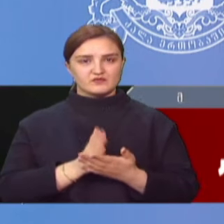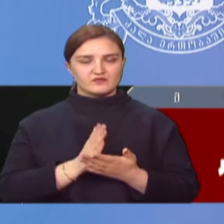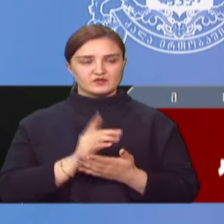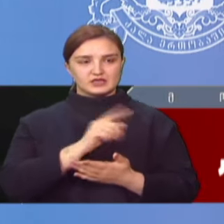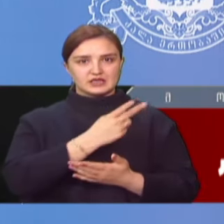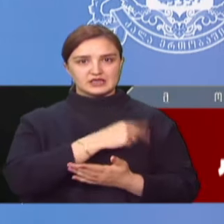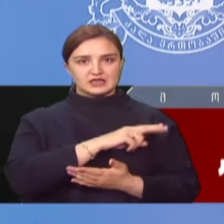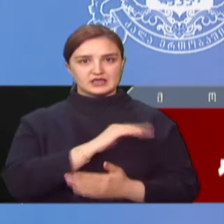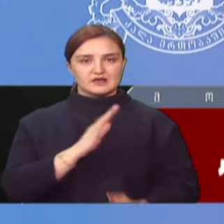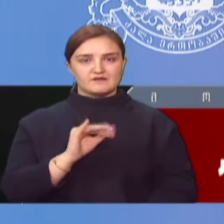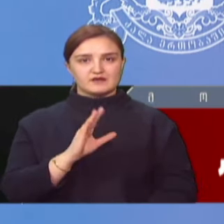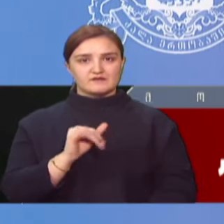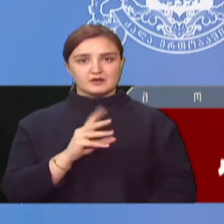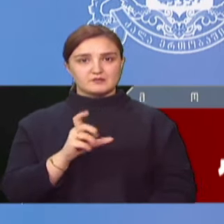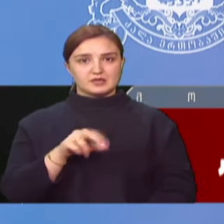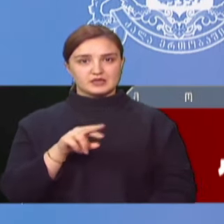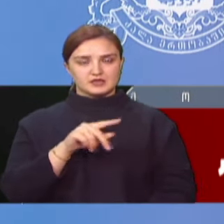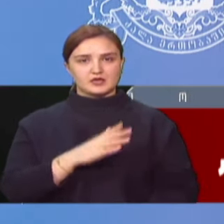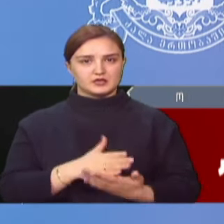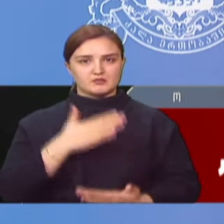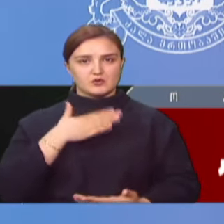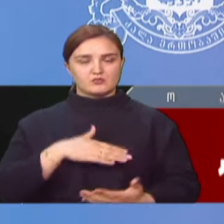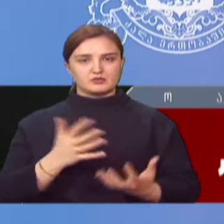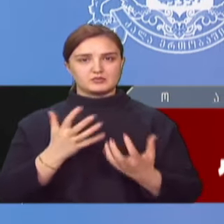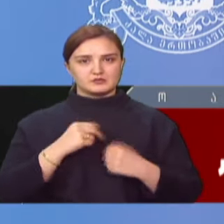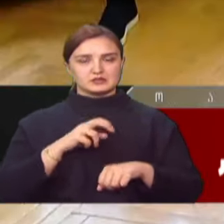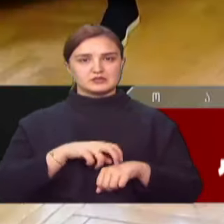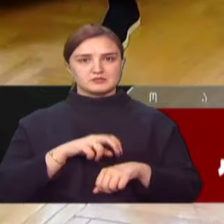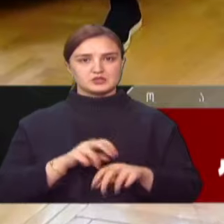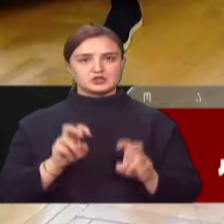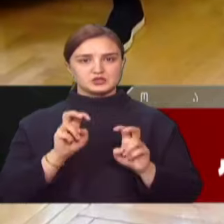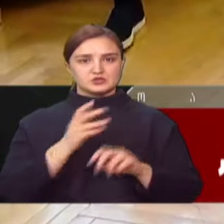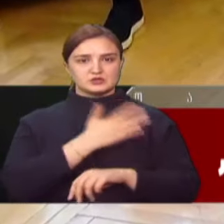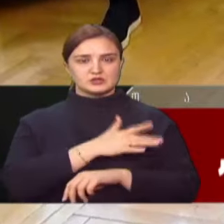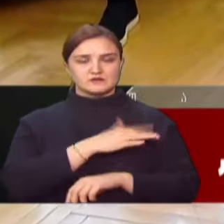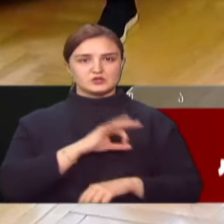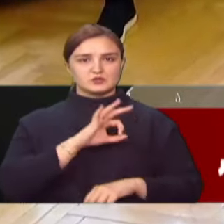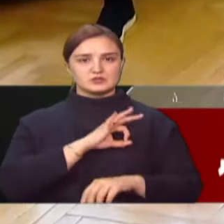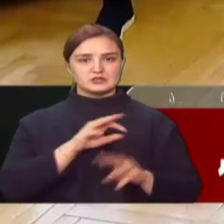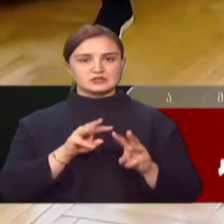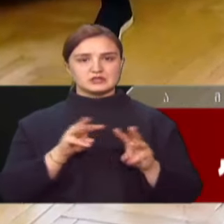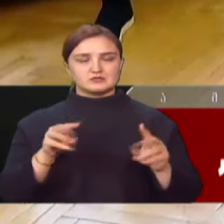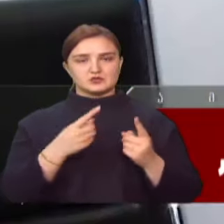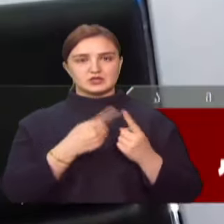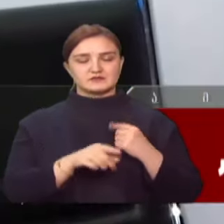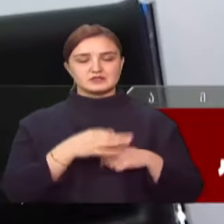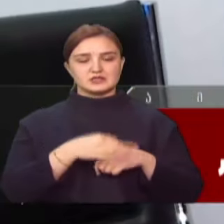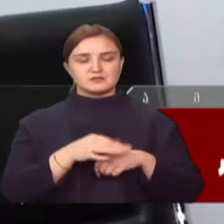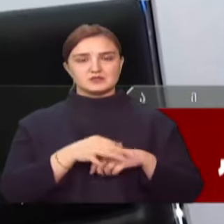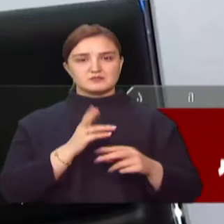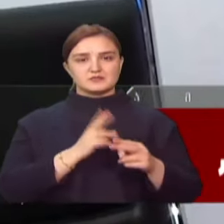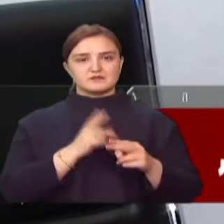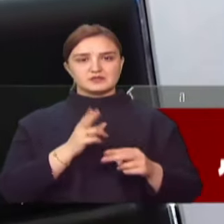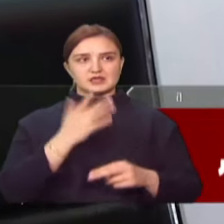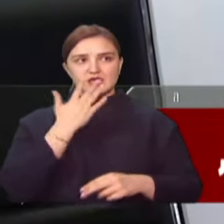კლინიკა ვიმამედში, არიან კმაყოფილები მიღებული სამედიცინო სერვისით. იუსტიციის სამინისტროსგან განსხვავებით, წამების პრევენციის